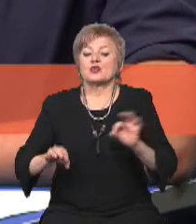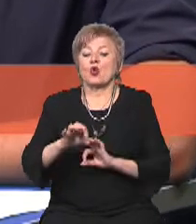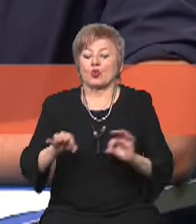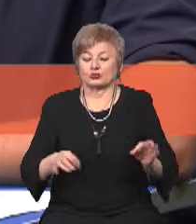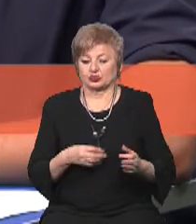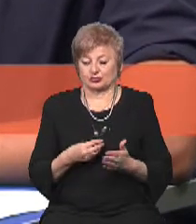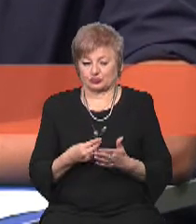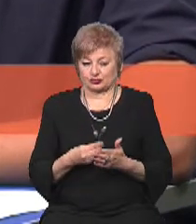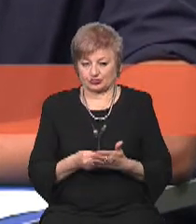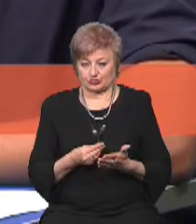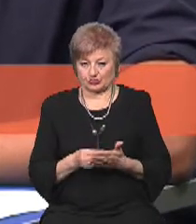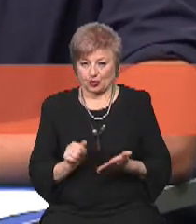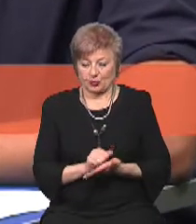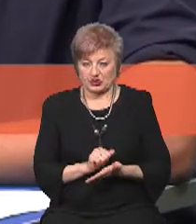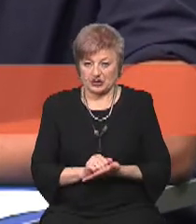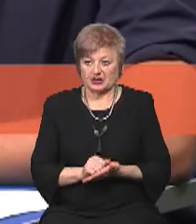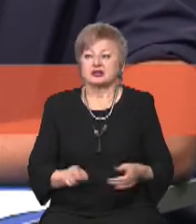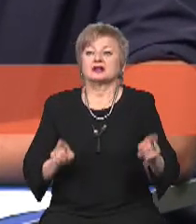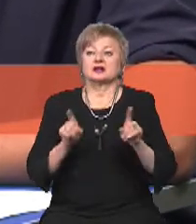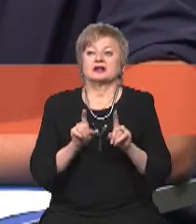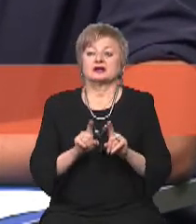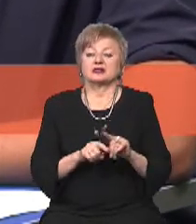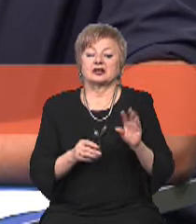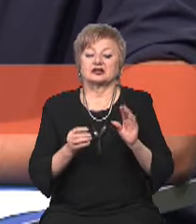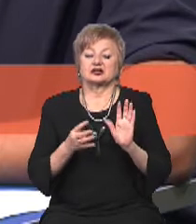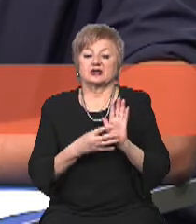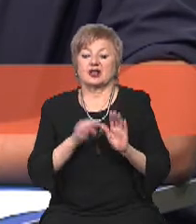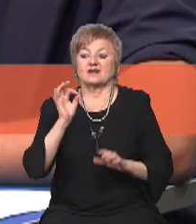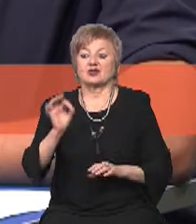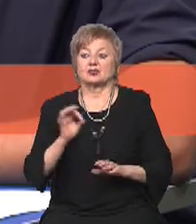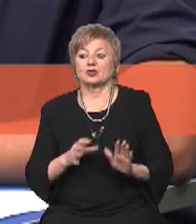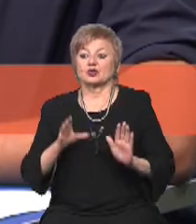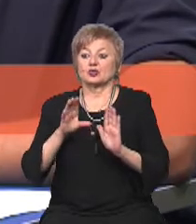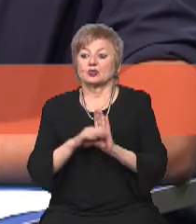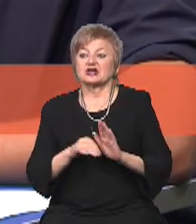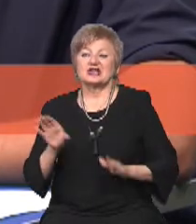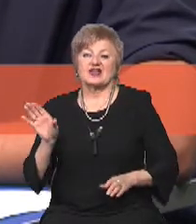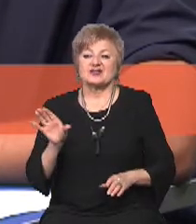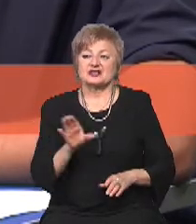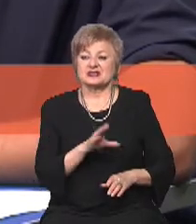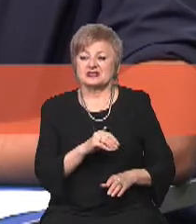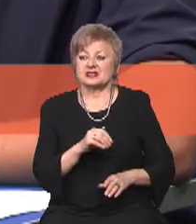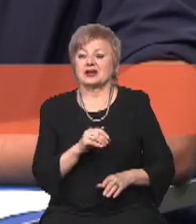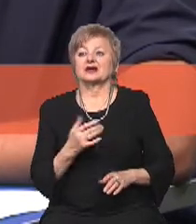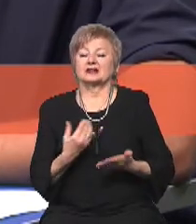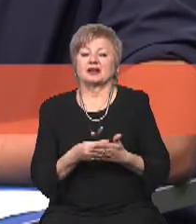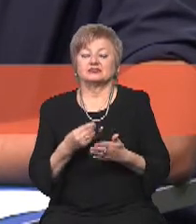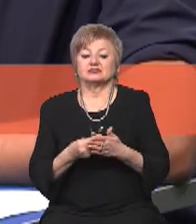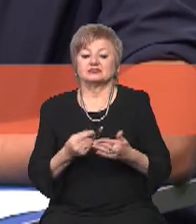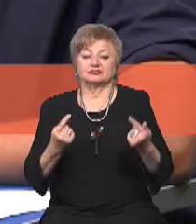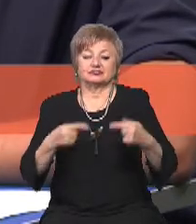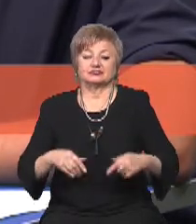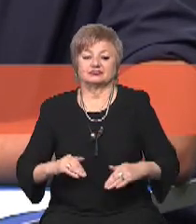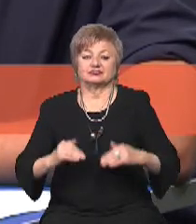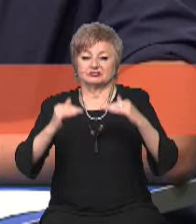кошторисну документацію. Також 10% ми заклали обов'язково для всіх проєктів на інфляцію, тому